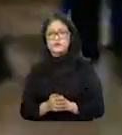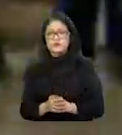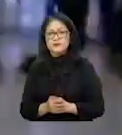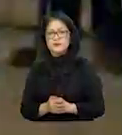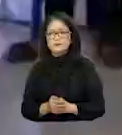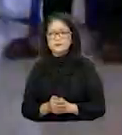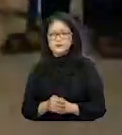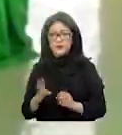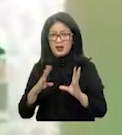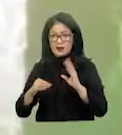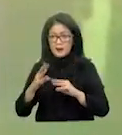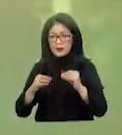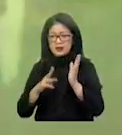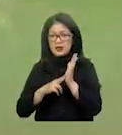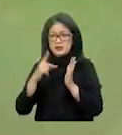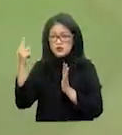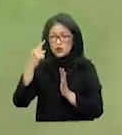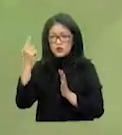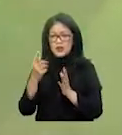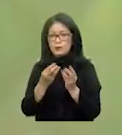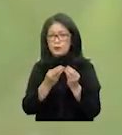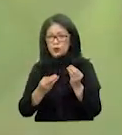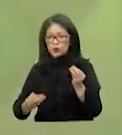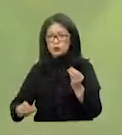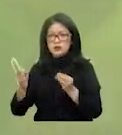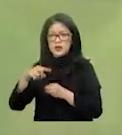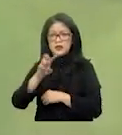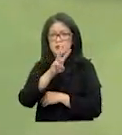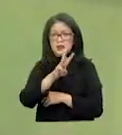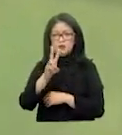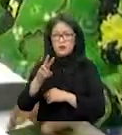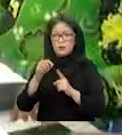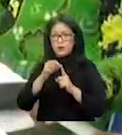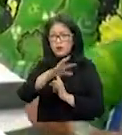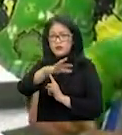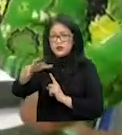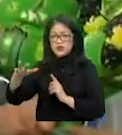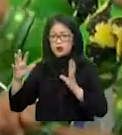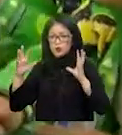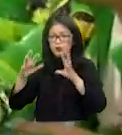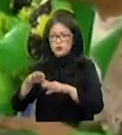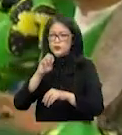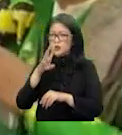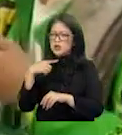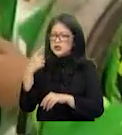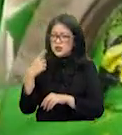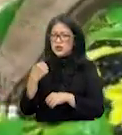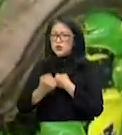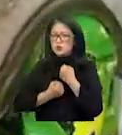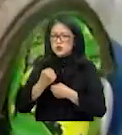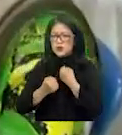Dalam rakernas yang dihadiri pengurus dari 34 provinsi ini, TGB juga berpesan agar kader NWDI terus bergerak melebarkan sayap